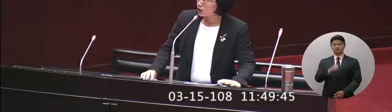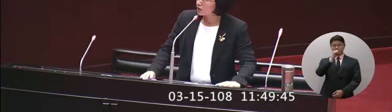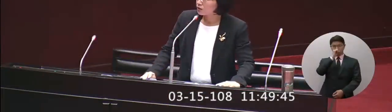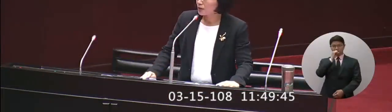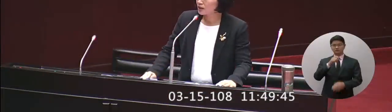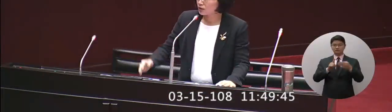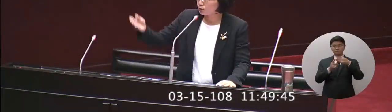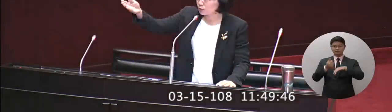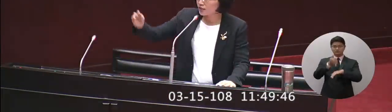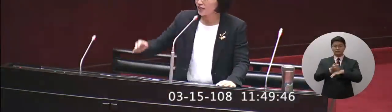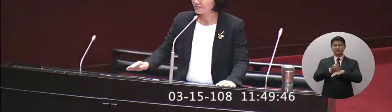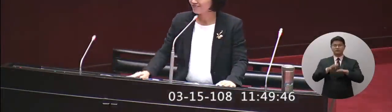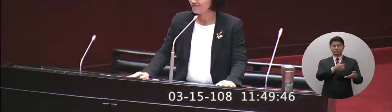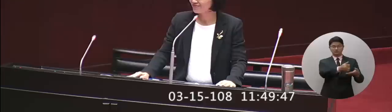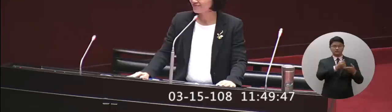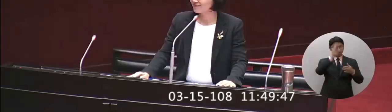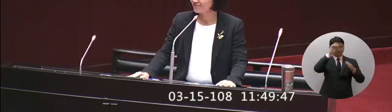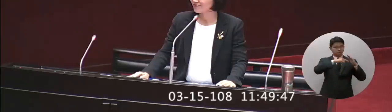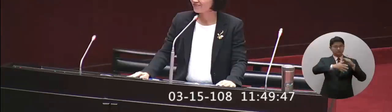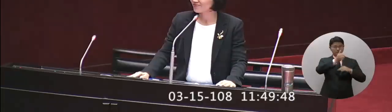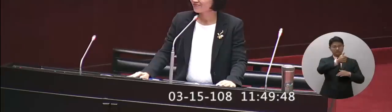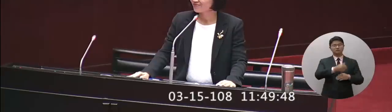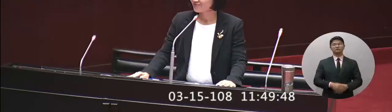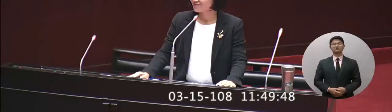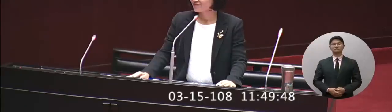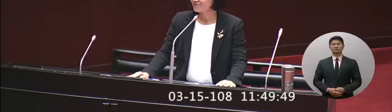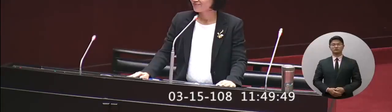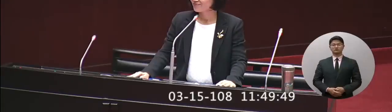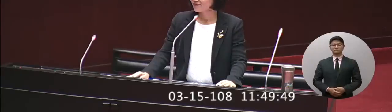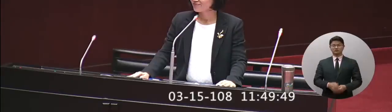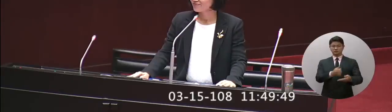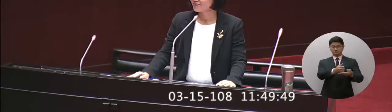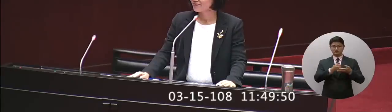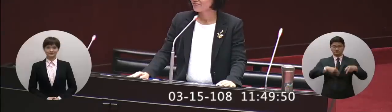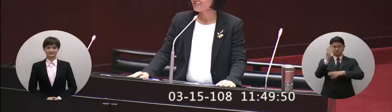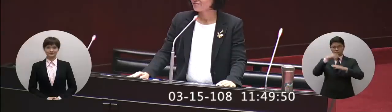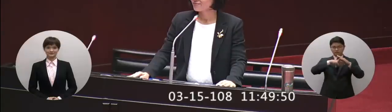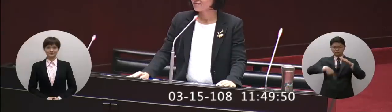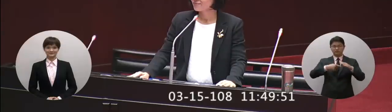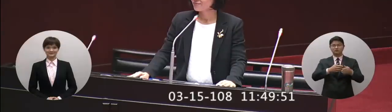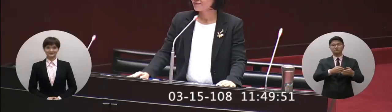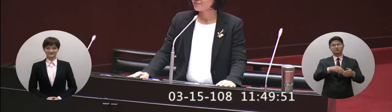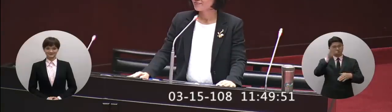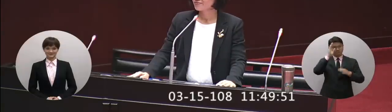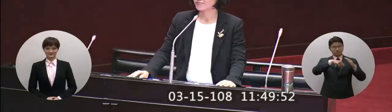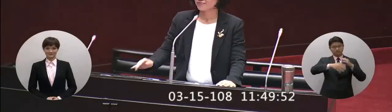好，主席，我们请苏院长。 好，请行政院苏院长。